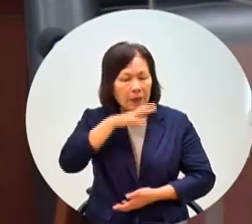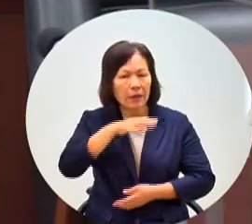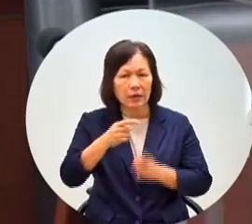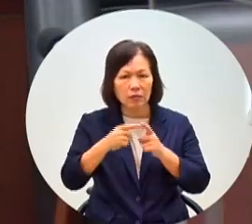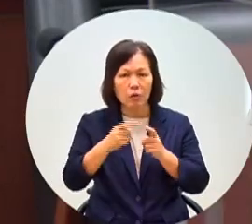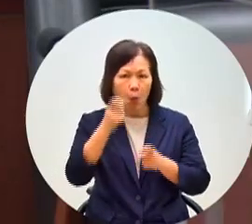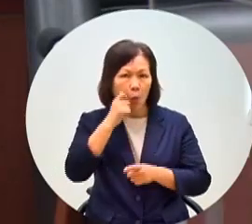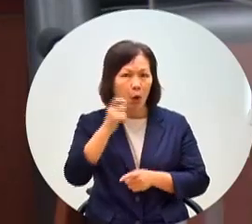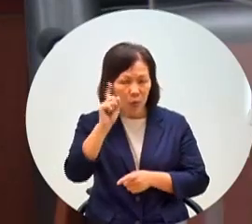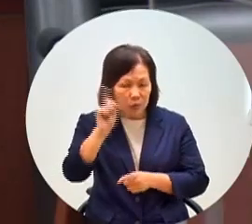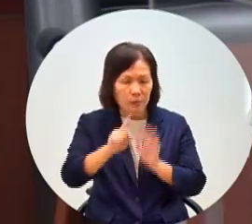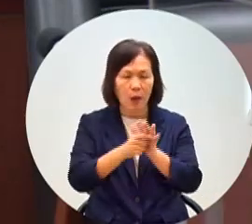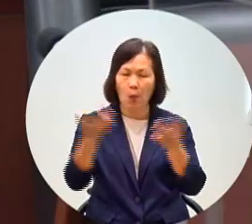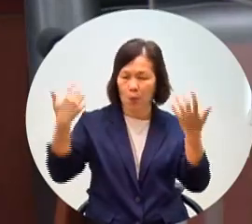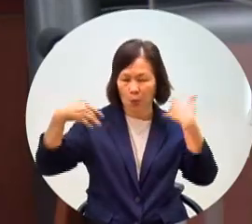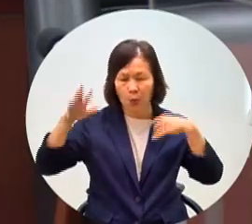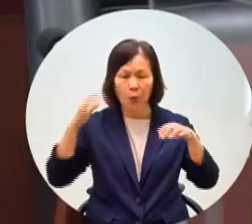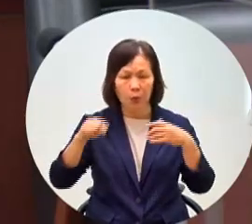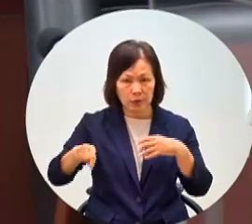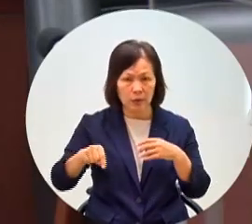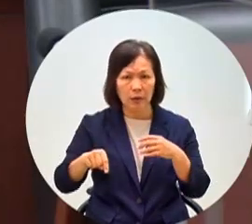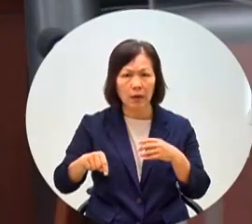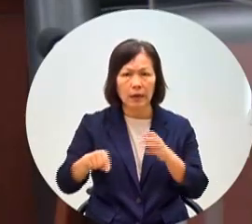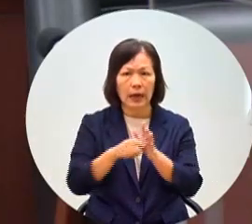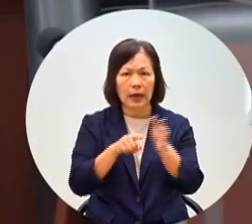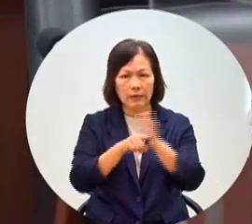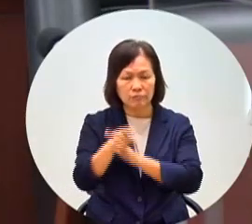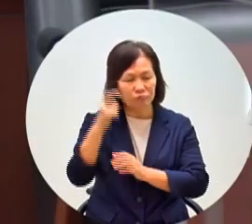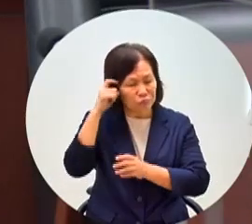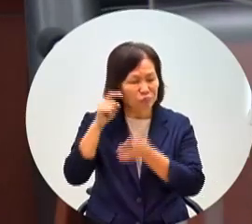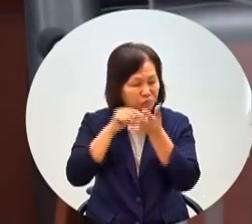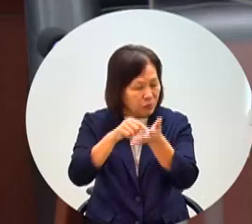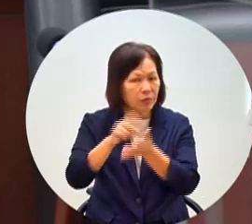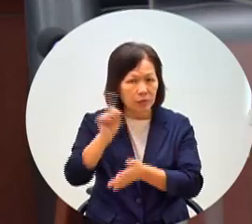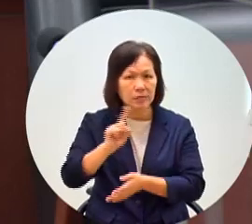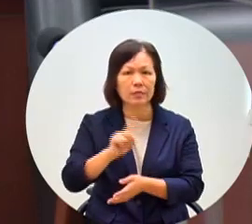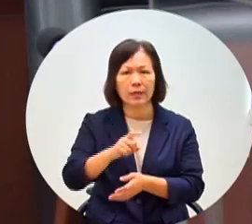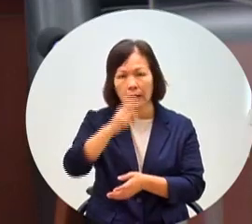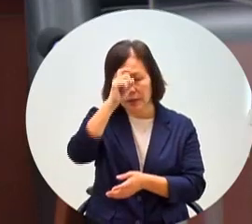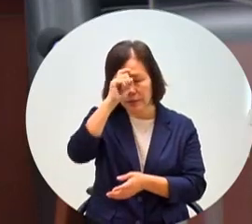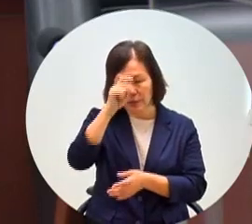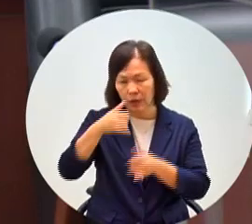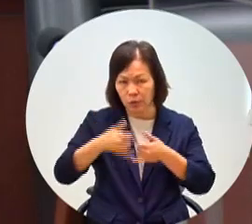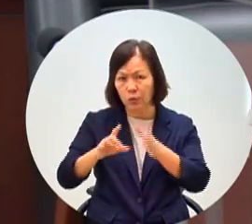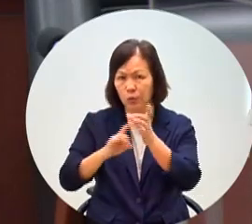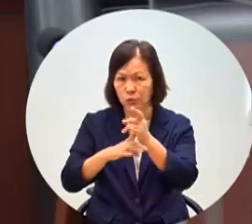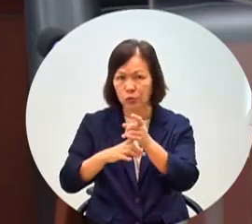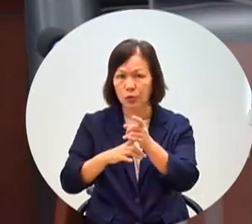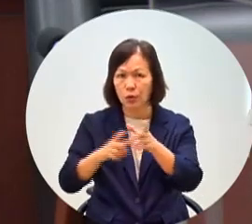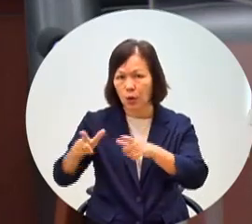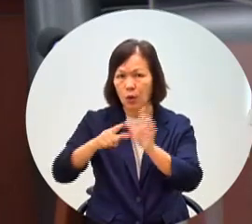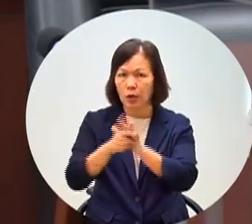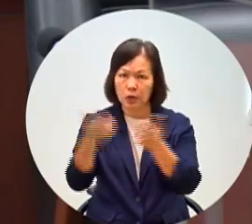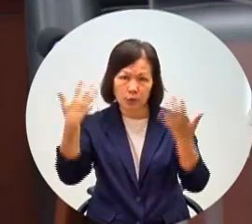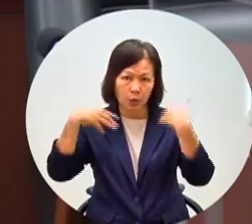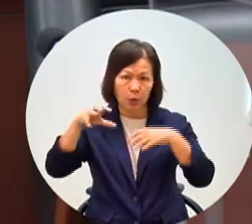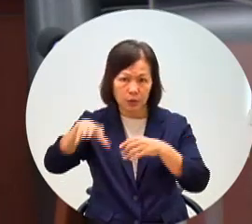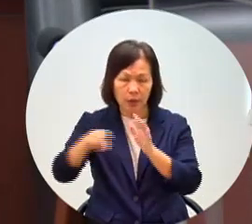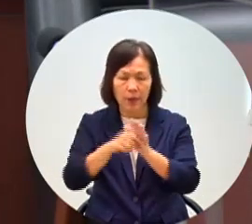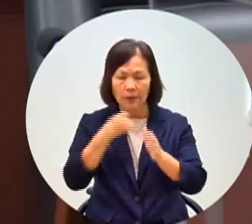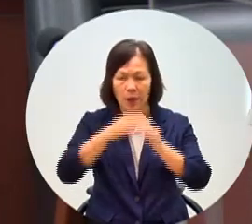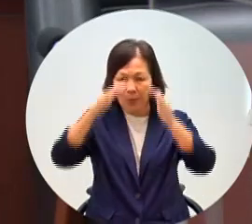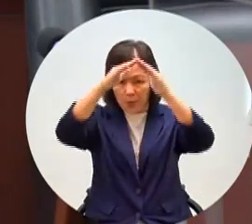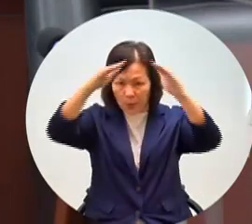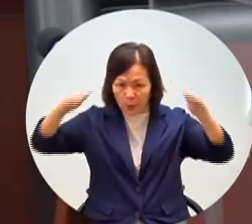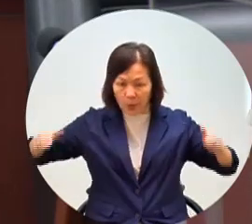欢的就是跳土风舞，那一直在争取的就是我们希望这个是在鹿竹公园的土风舞场地一直能遮阳的一